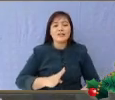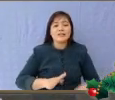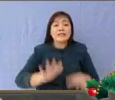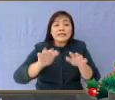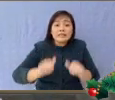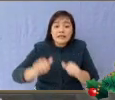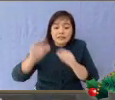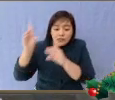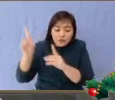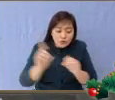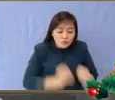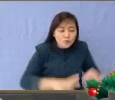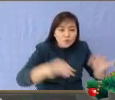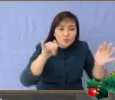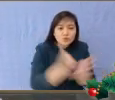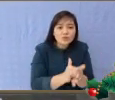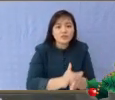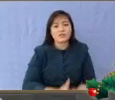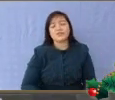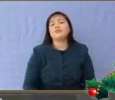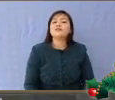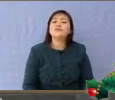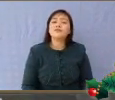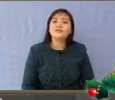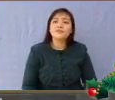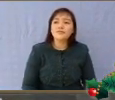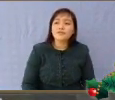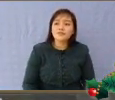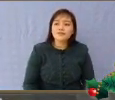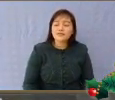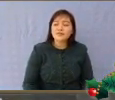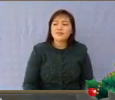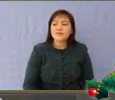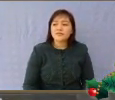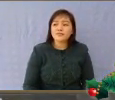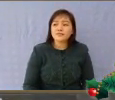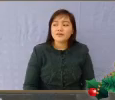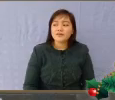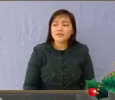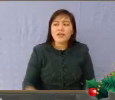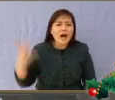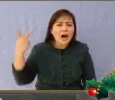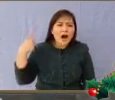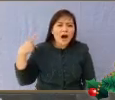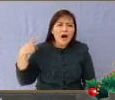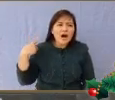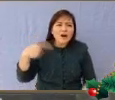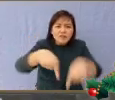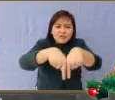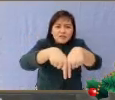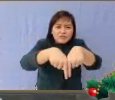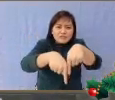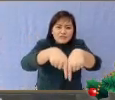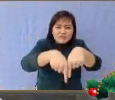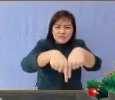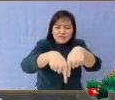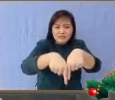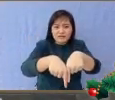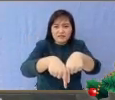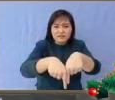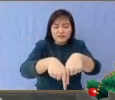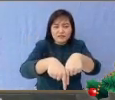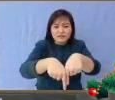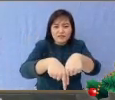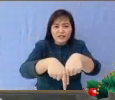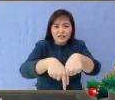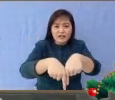Meron bang doktor na nagpagaling ng isang pilay na ipinanganak ng pilay? Wala. Pero yung Diyos ko kaya.